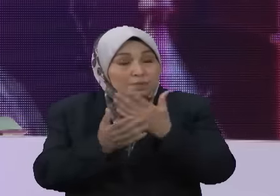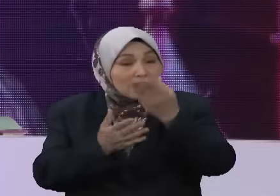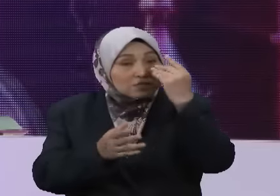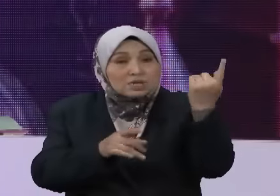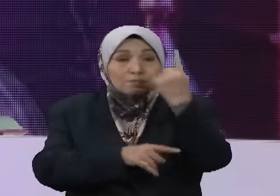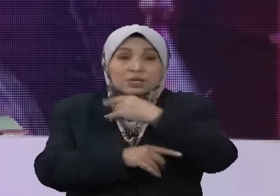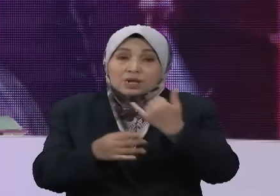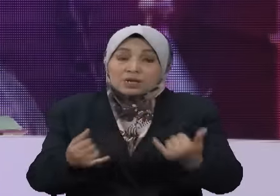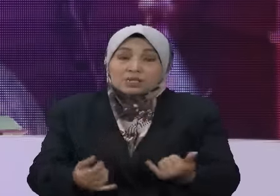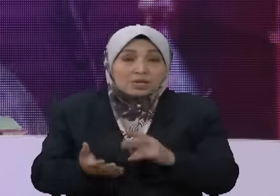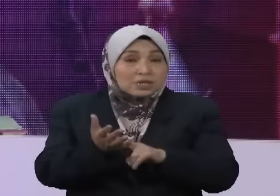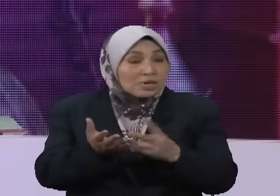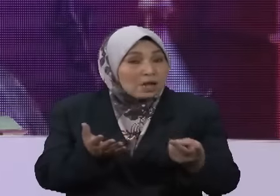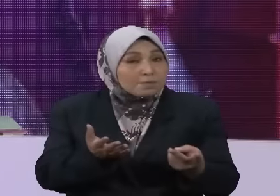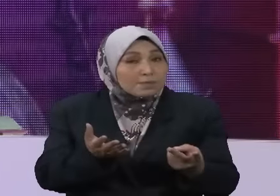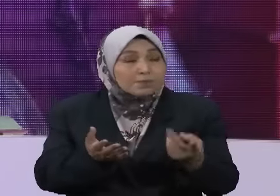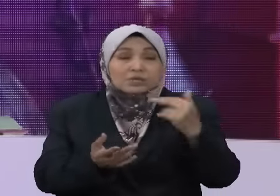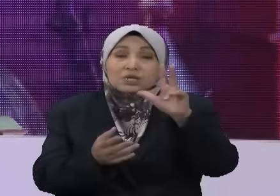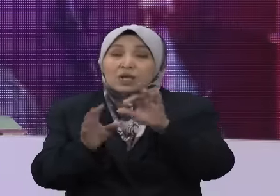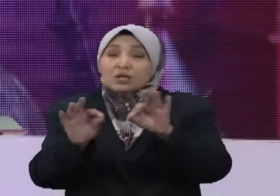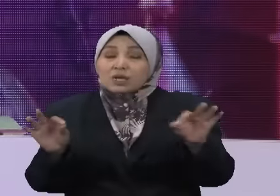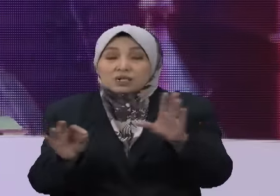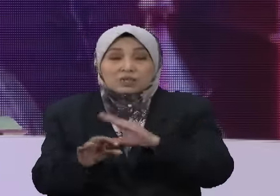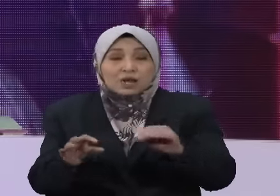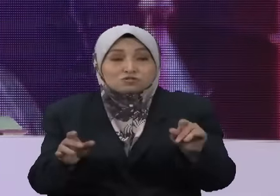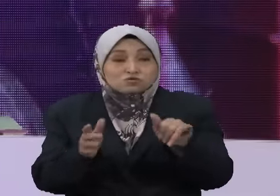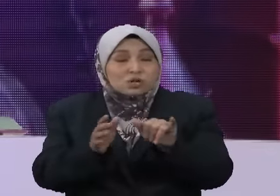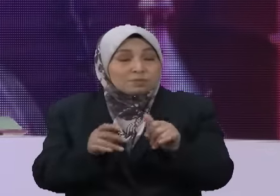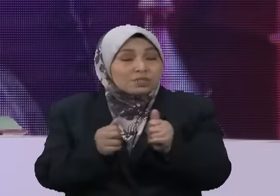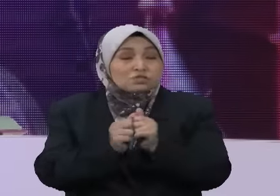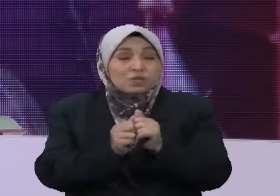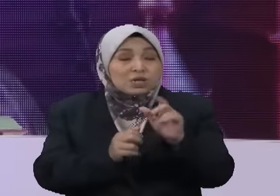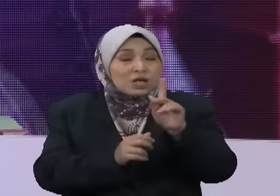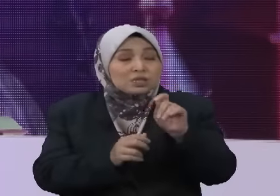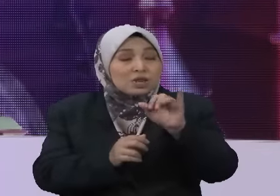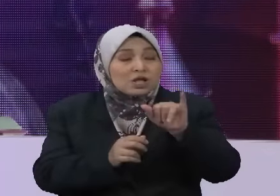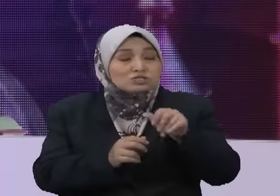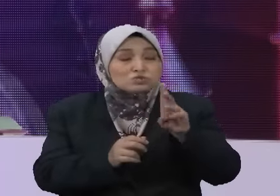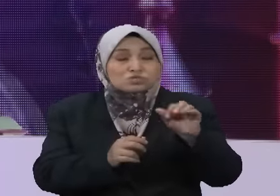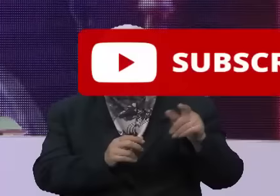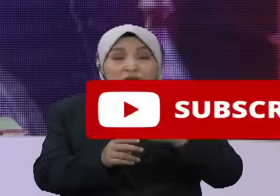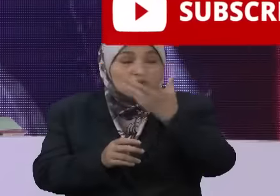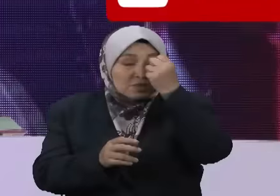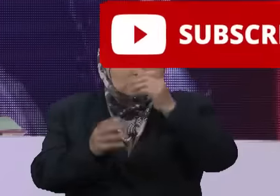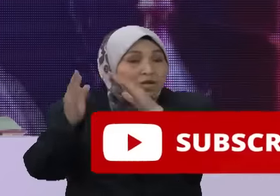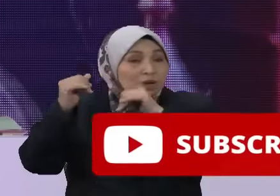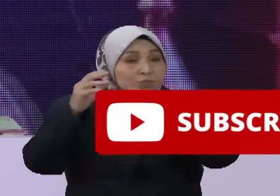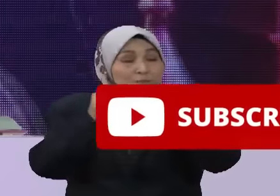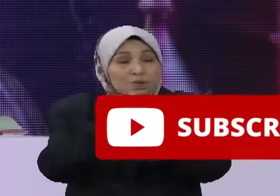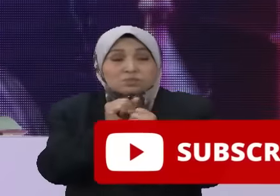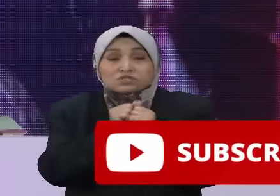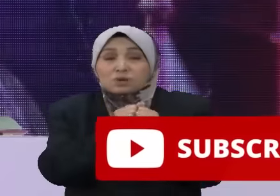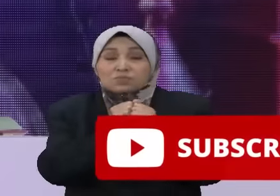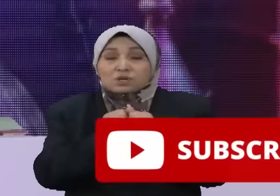ini tadabbur tiga ayat dan juga berserta dengan tajwid dan hafazannya moga-moga dapat sama-sama